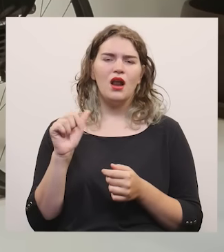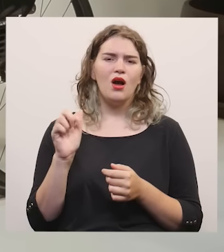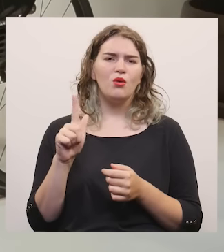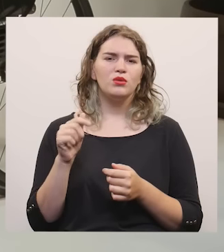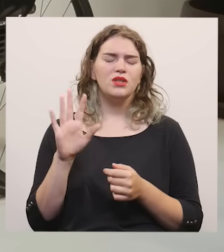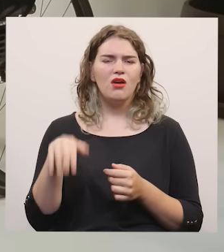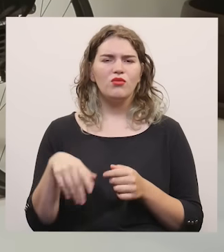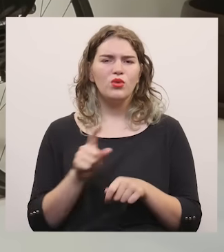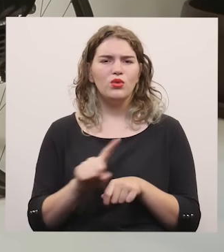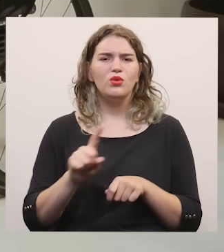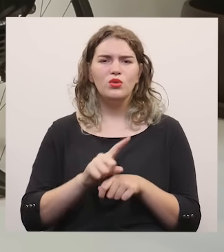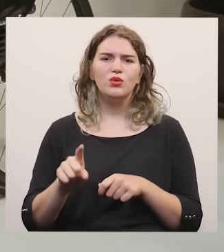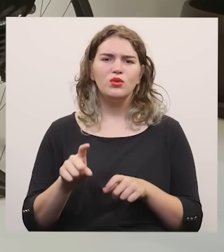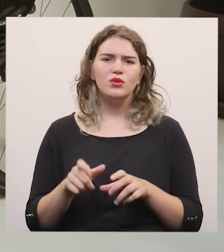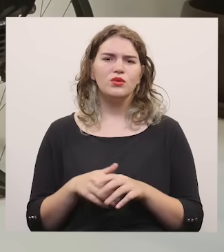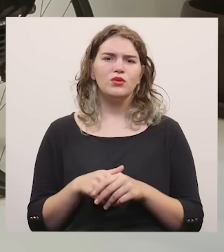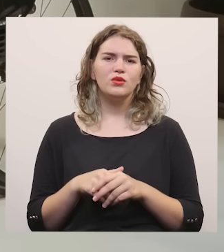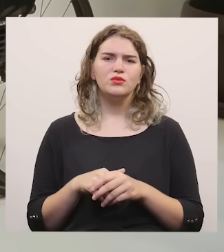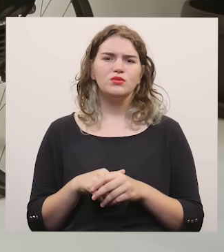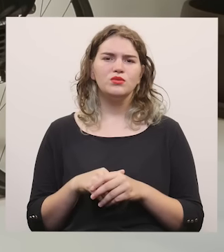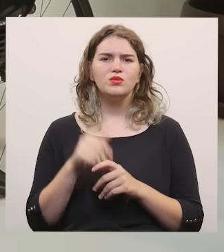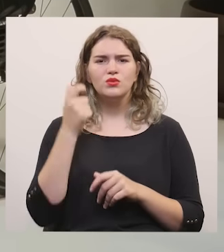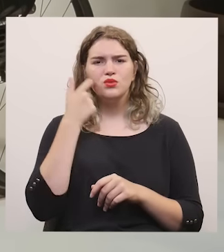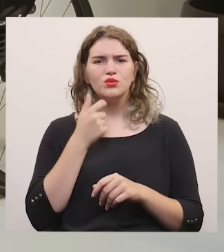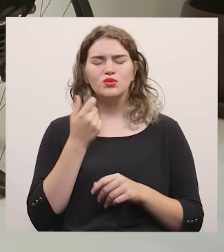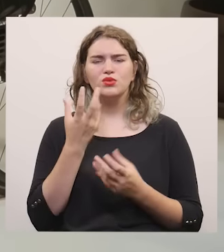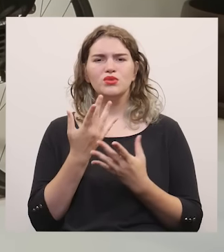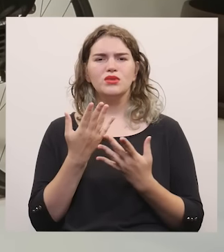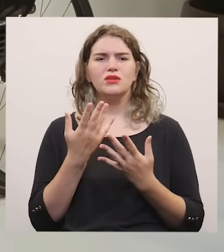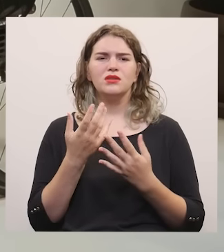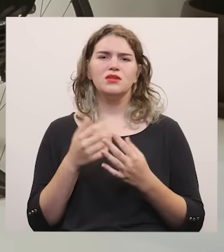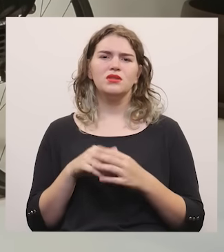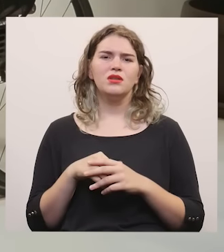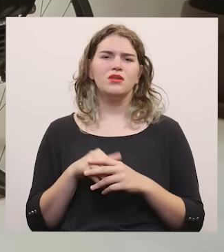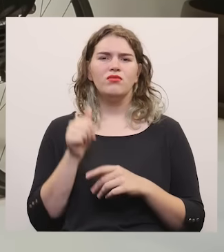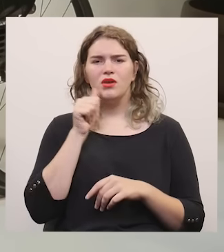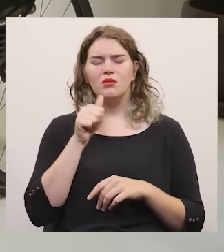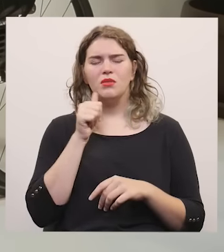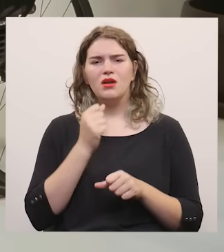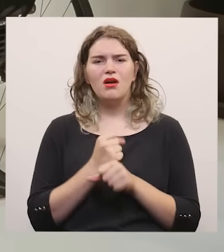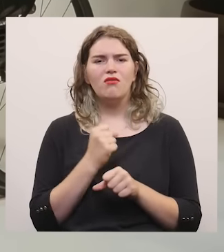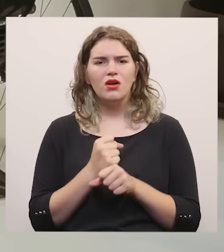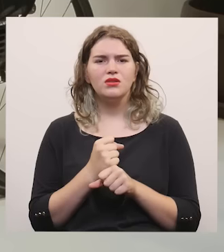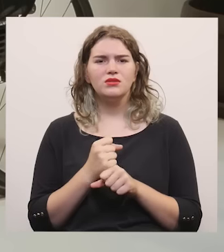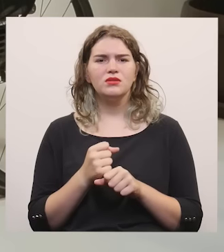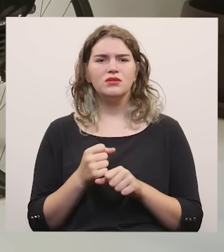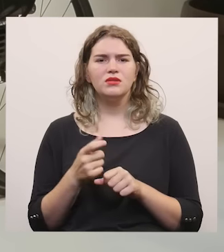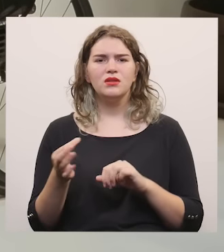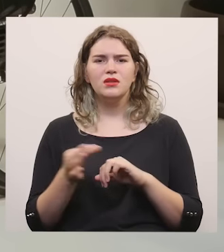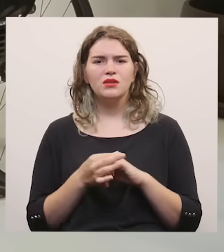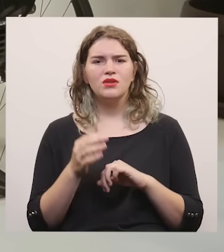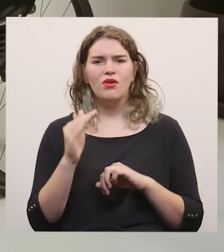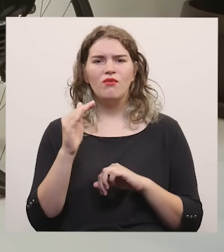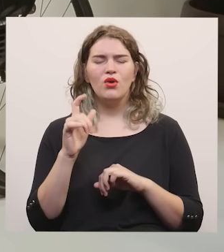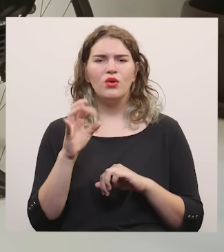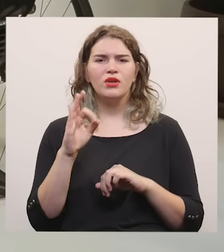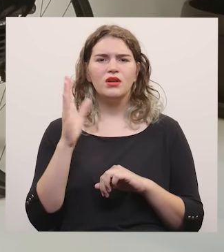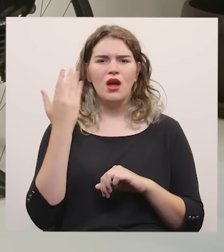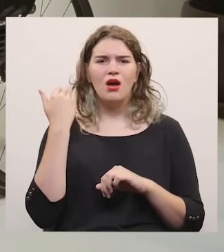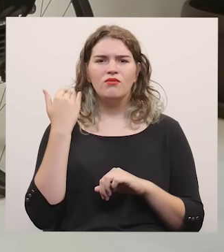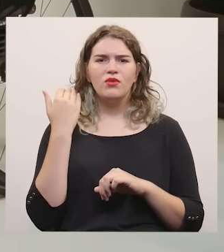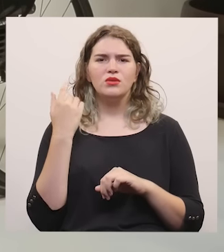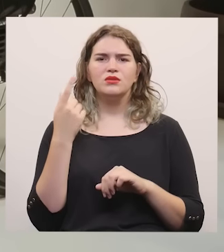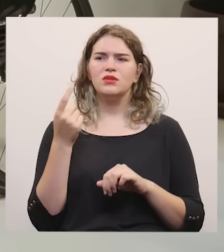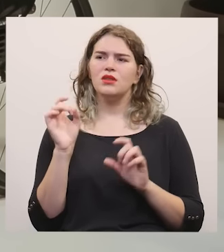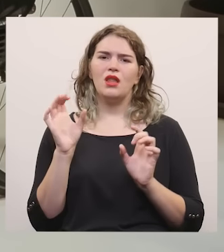lucru care nu știu câte femei l-ar face. Te-ai căsătorit cu Florin. Erați da. Necăsătoriți